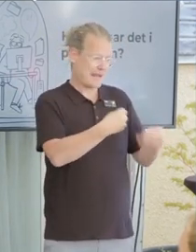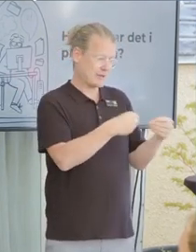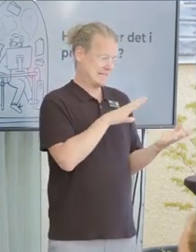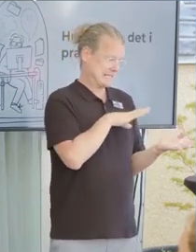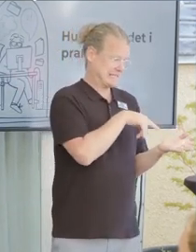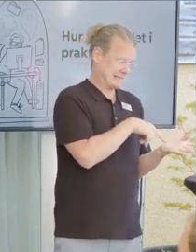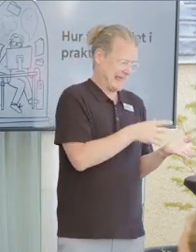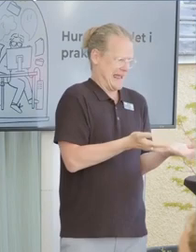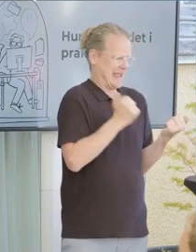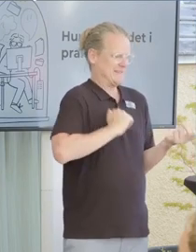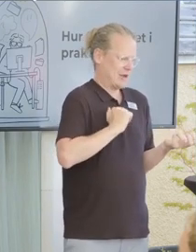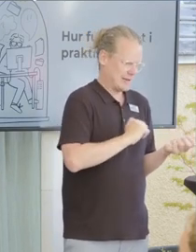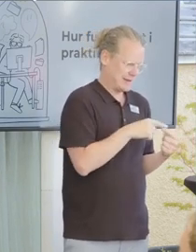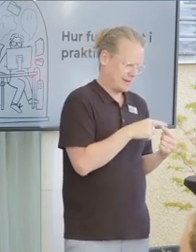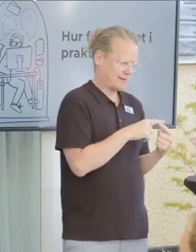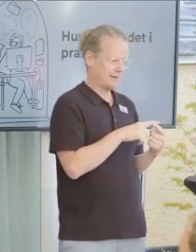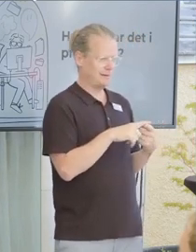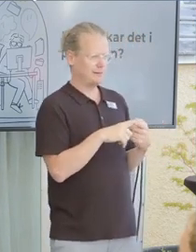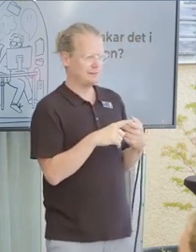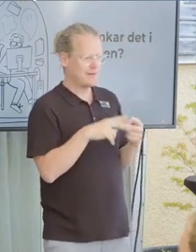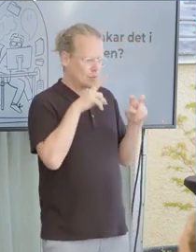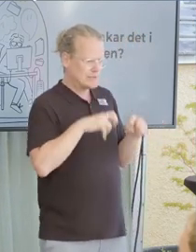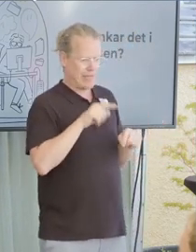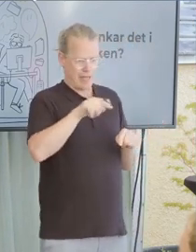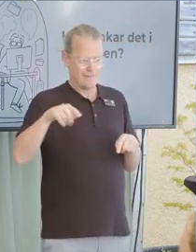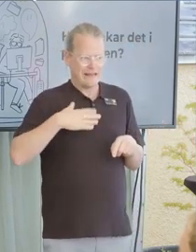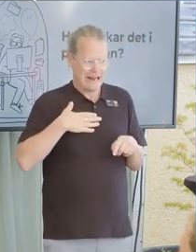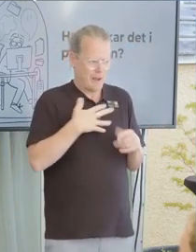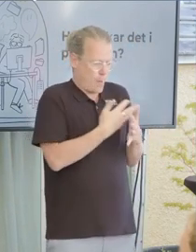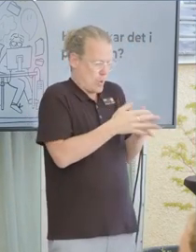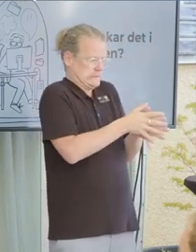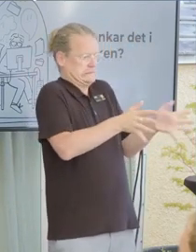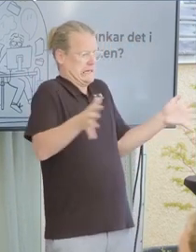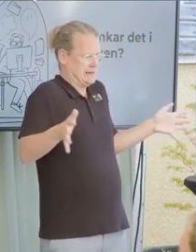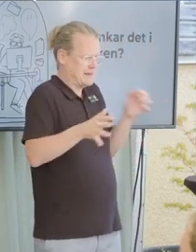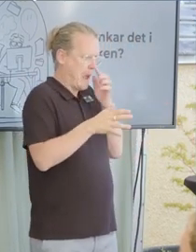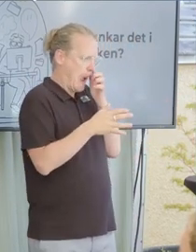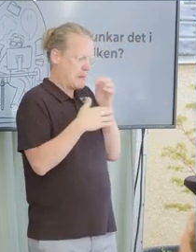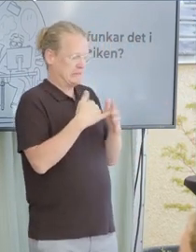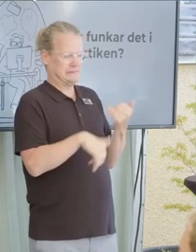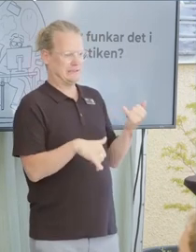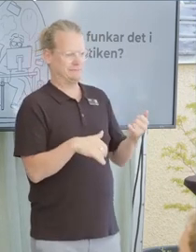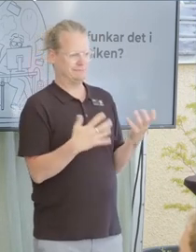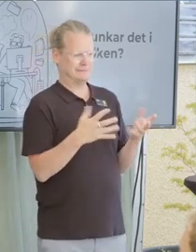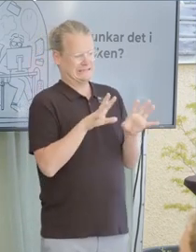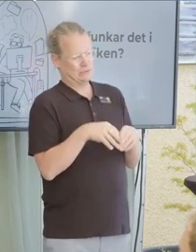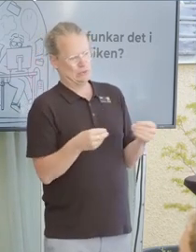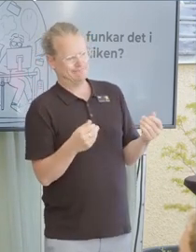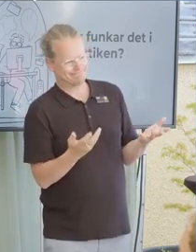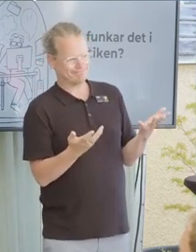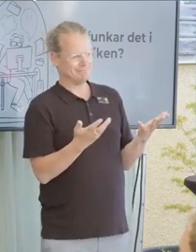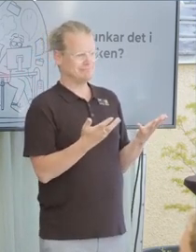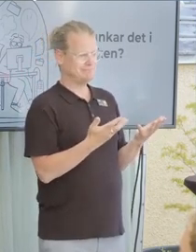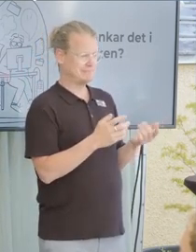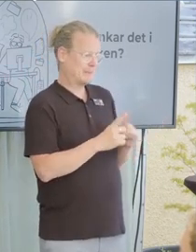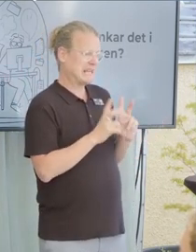blir det överrepresenterat i forskningen. Mm. Och att i slutändan så blir också resultaten lite skeva.